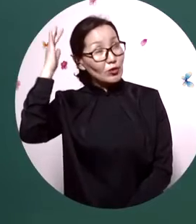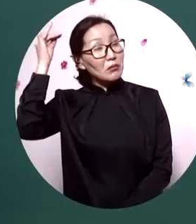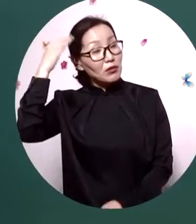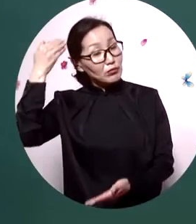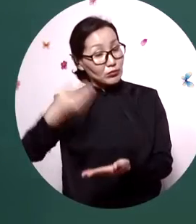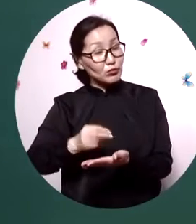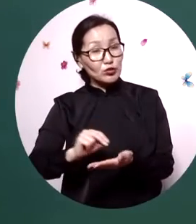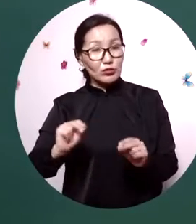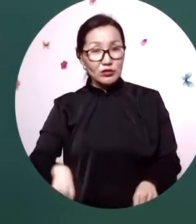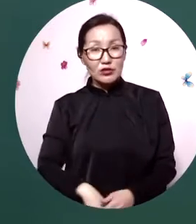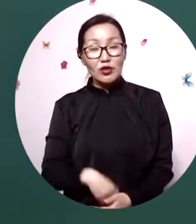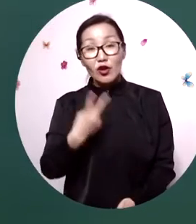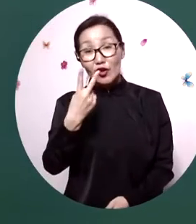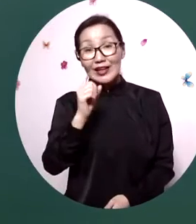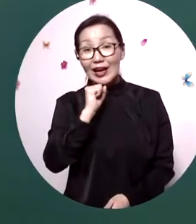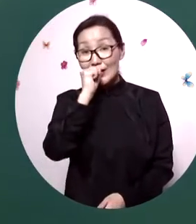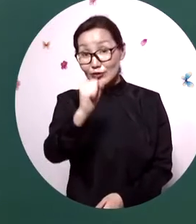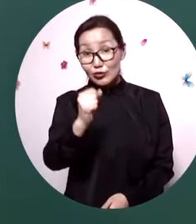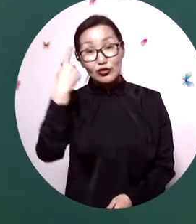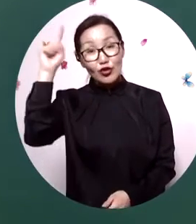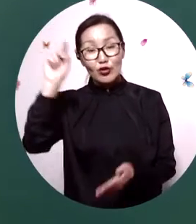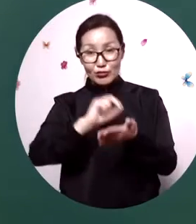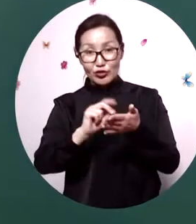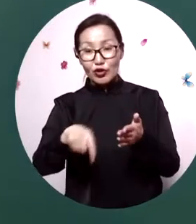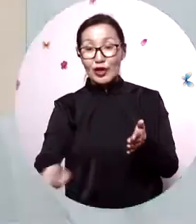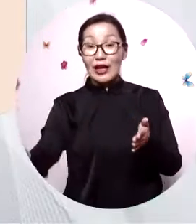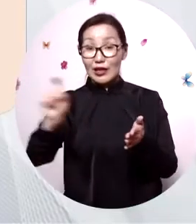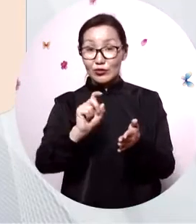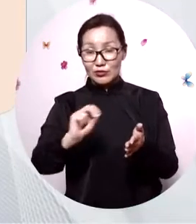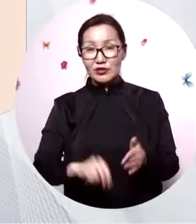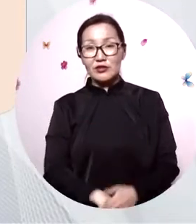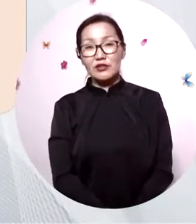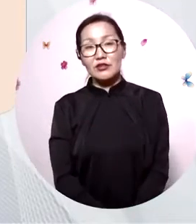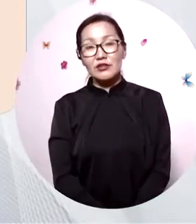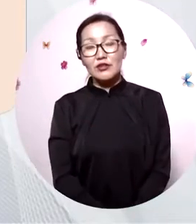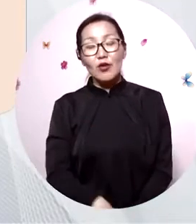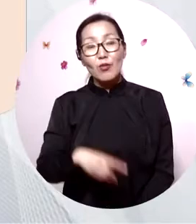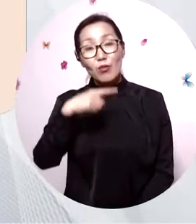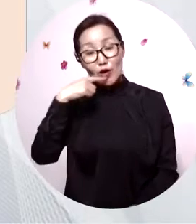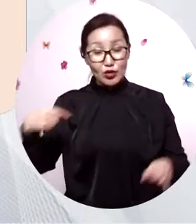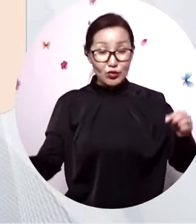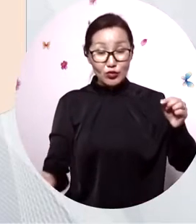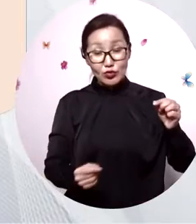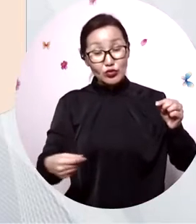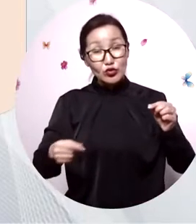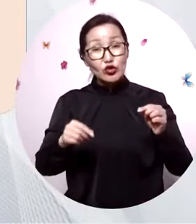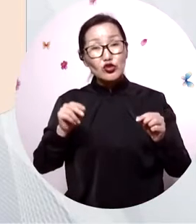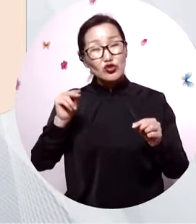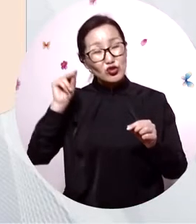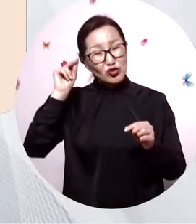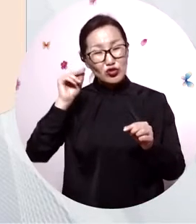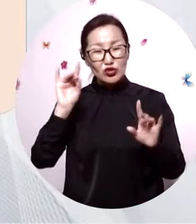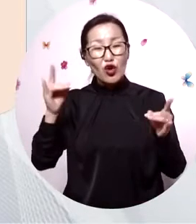бодлороо. За эхний ихтэй багш нэм хоёр асуулт зохиогоод хариулчихлаа. За тэгвэл дараагийн морин хуур хөгжмөө